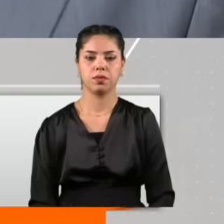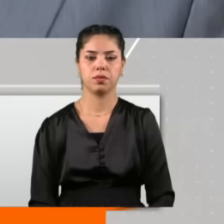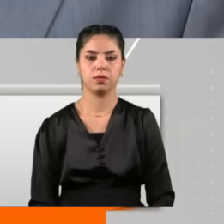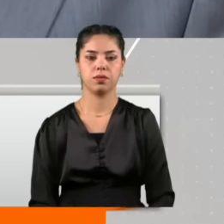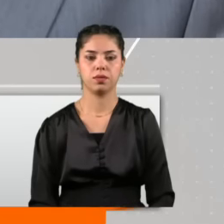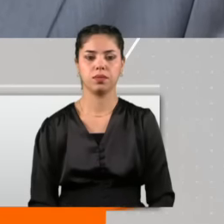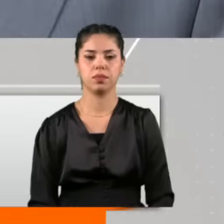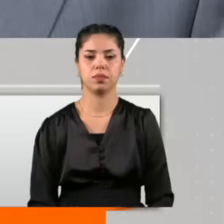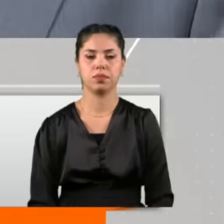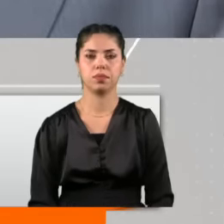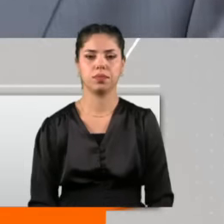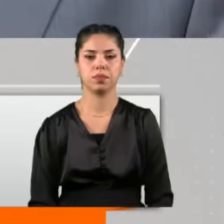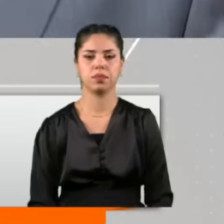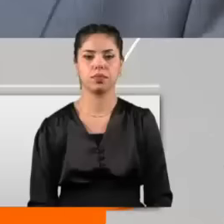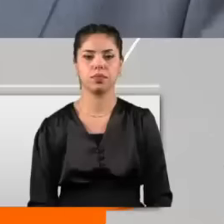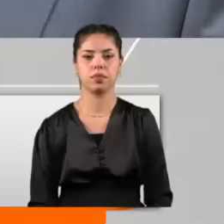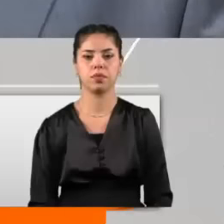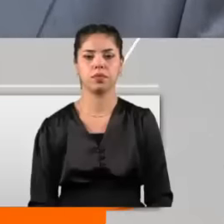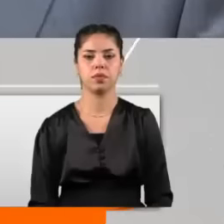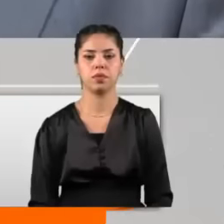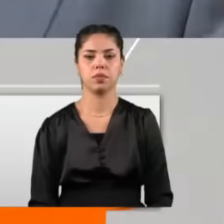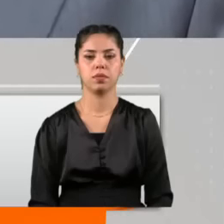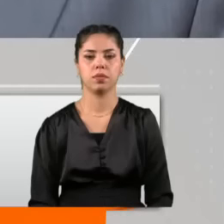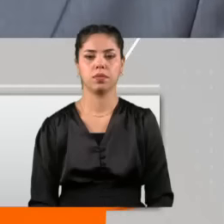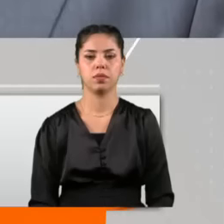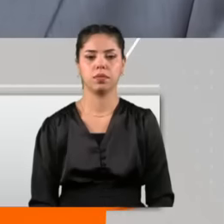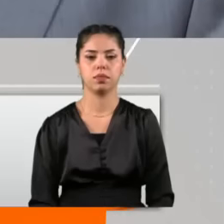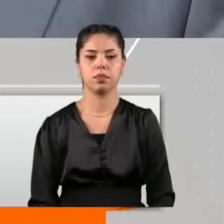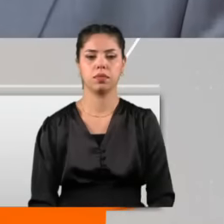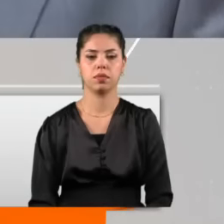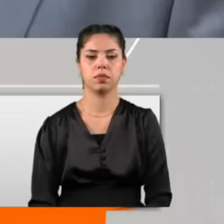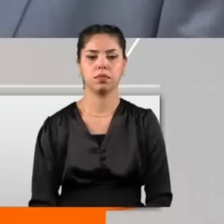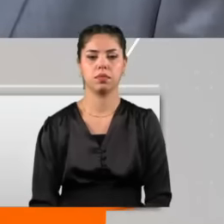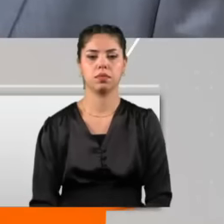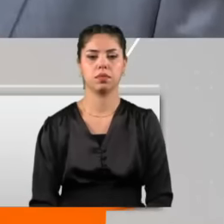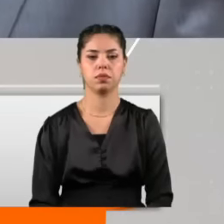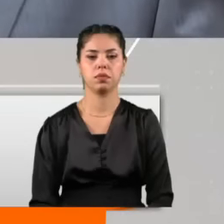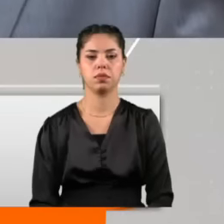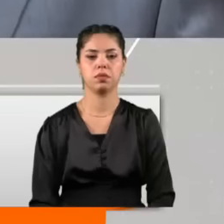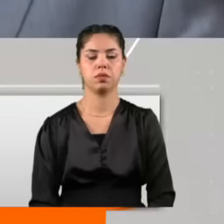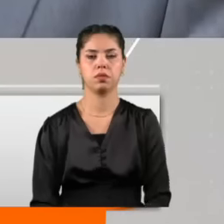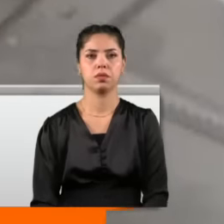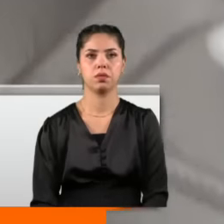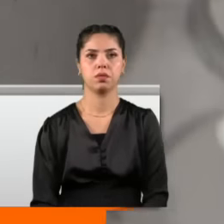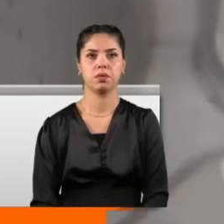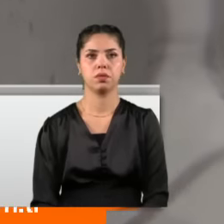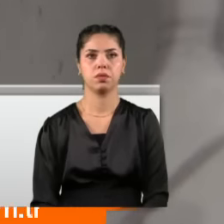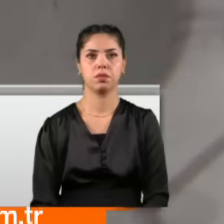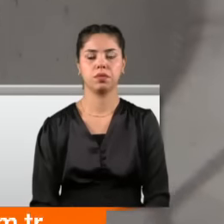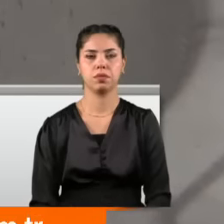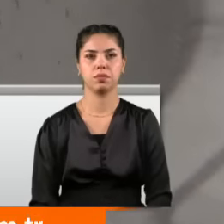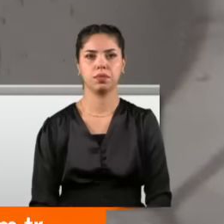çıktınız yoksa kentin insanlarına hizmet etmeye mi? Olmaz böyle bir şey, bu iş yargıda sonlanır.